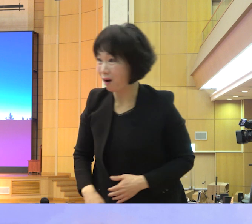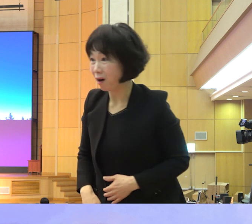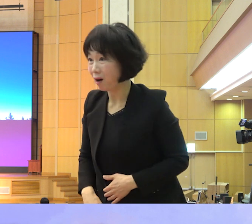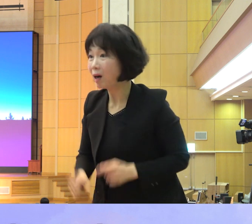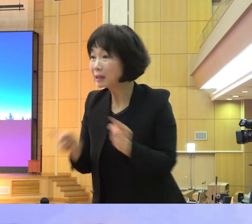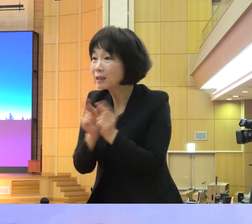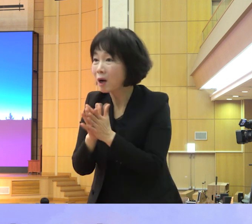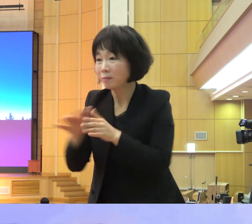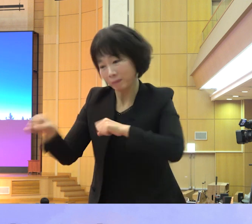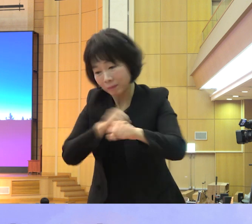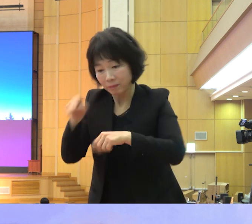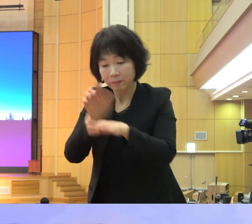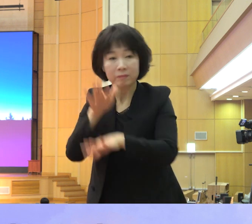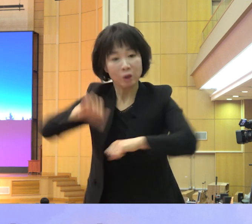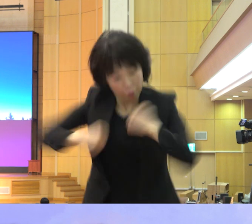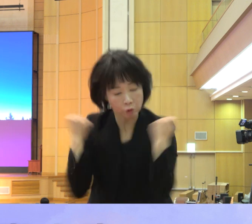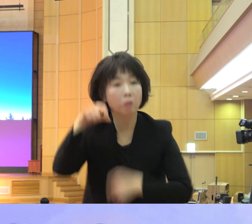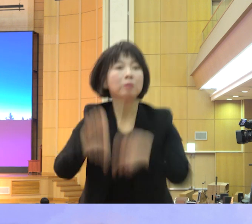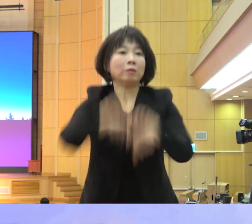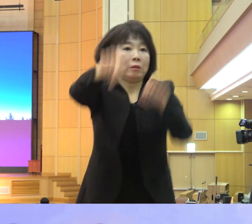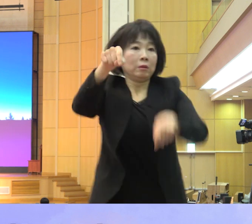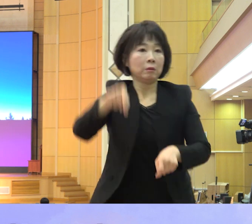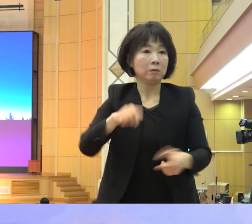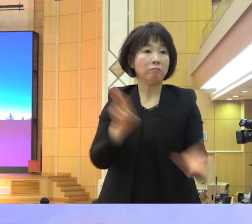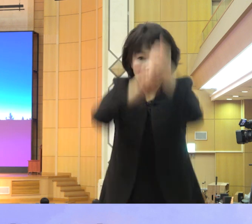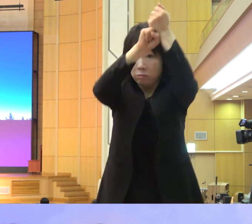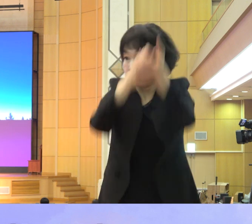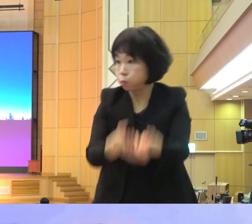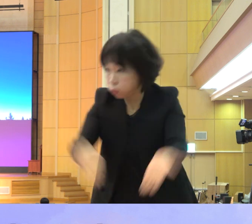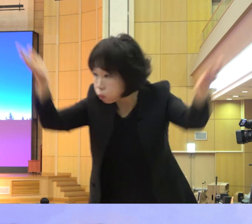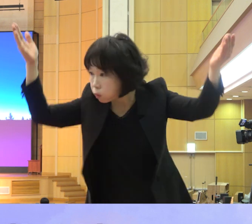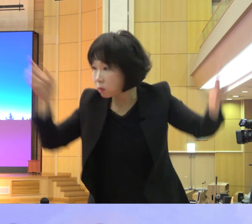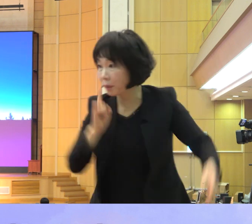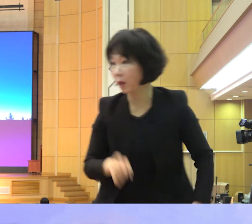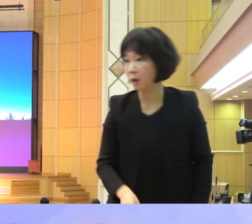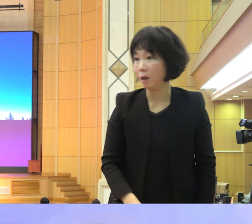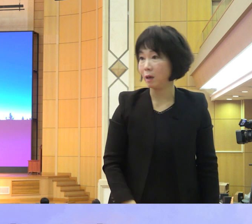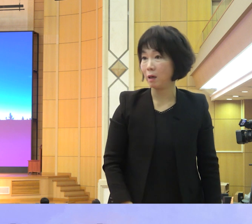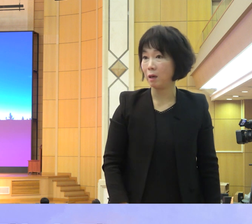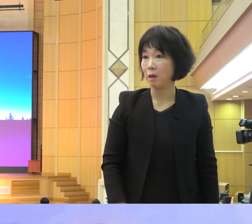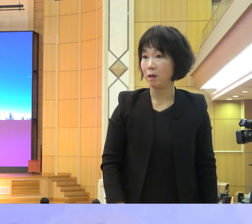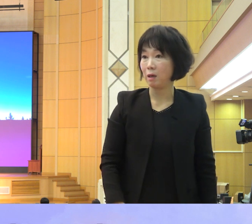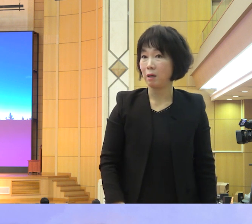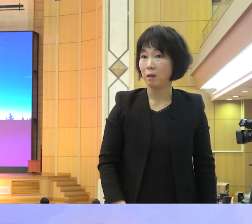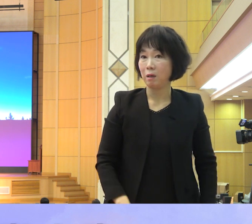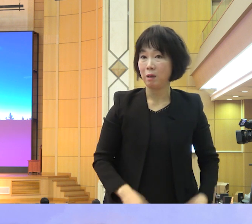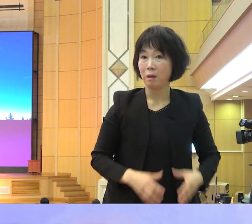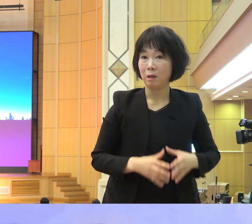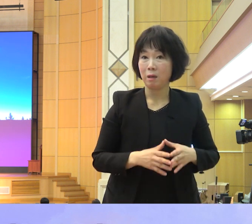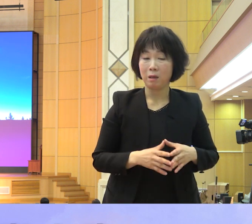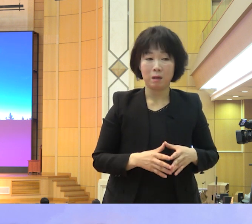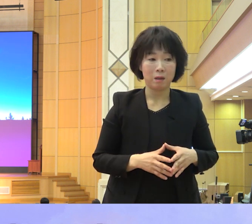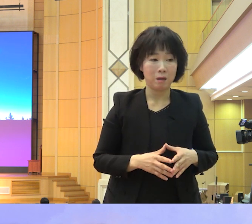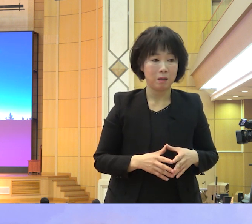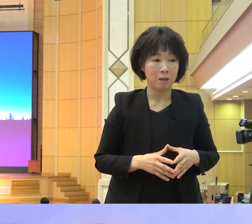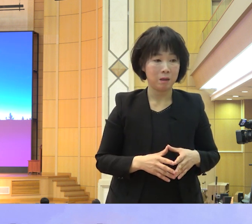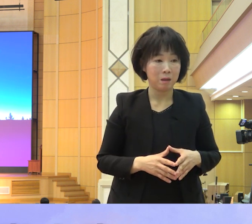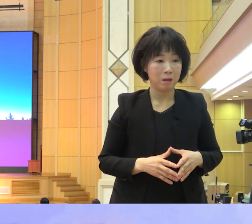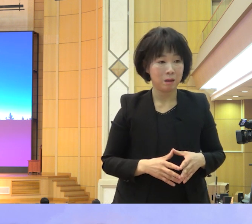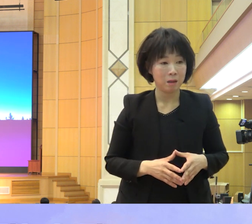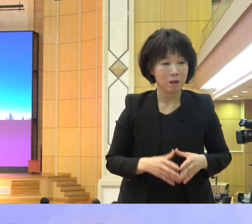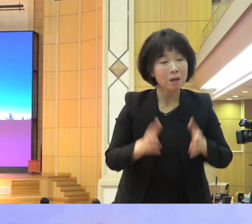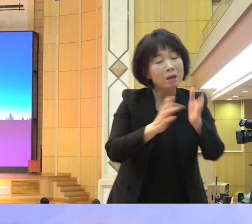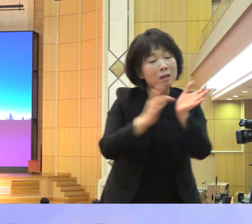믿음으로 행할 때 바다에 발을 내밀어 걸어가려고 할 때 바다 위를 걸어가게 했던 주님의 능력이 역사해서 베드로가 걸어가잖아요.